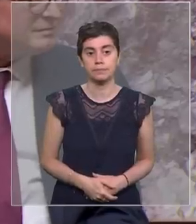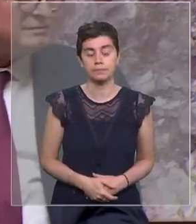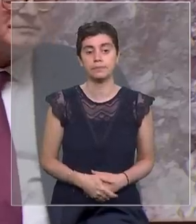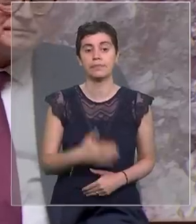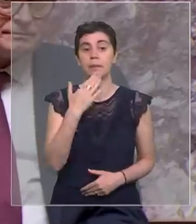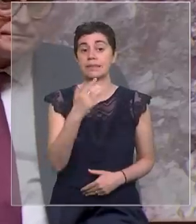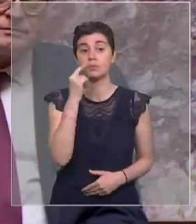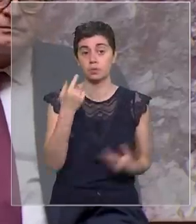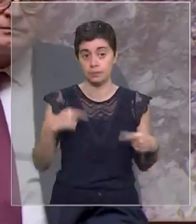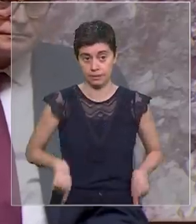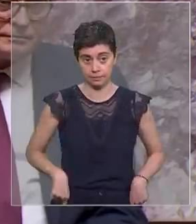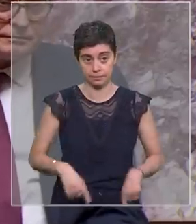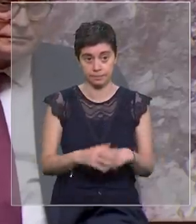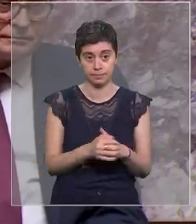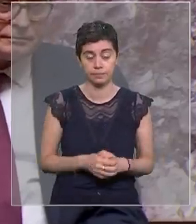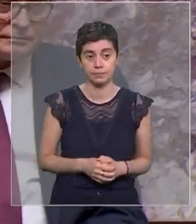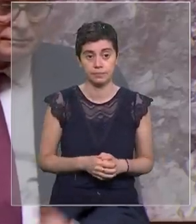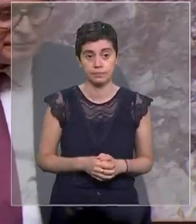le ministre.